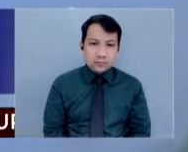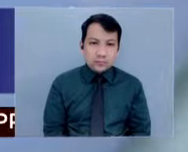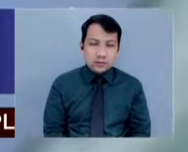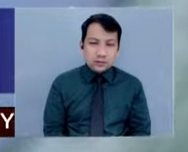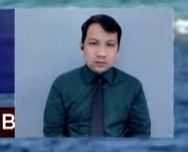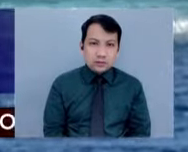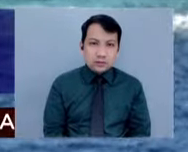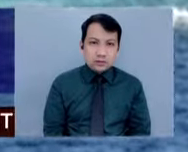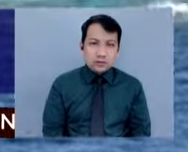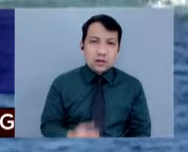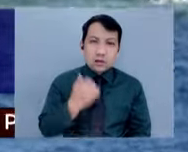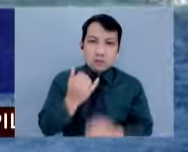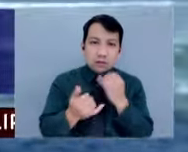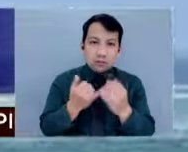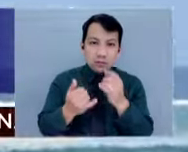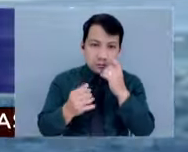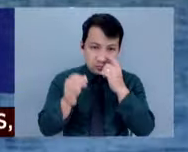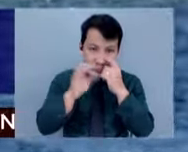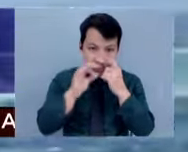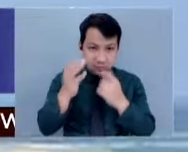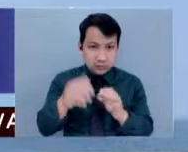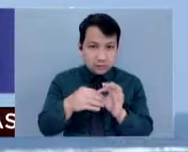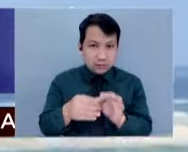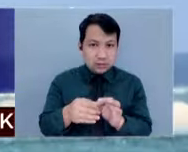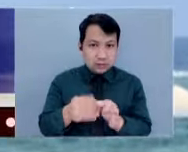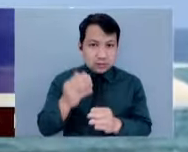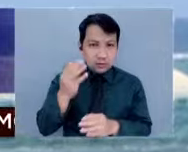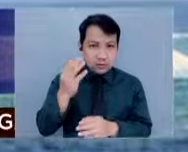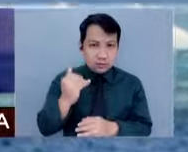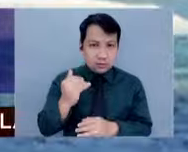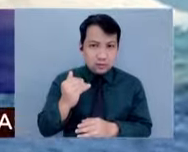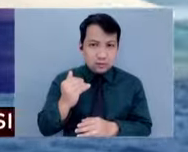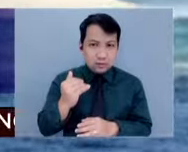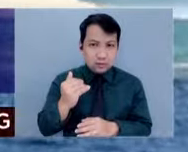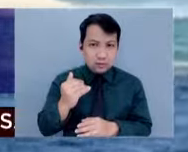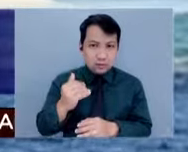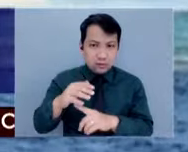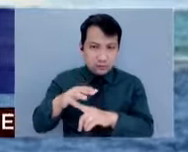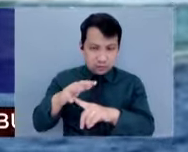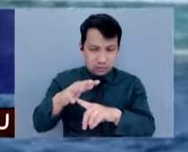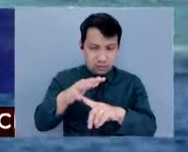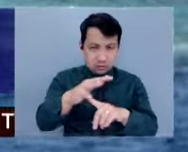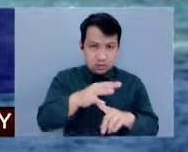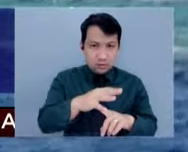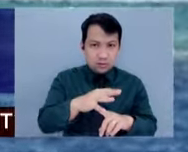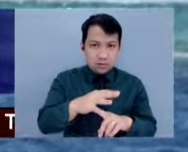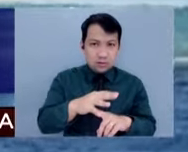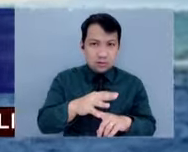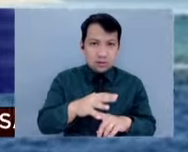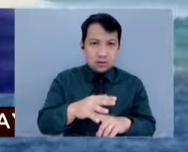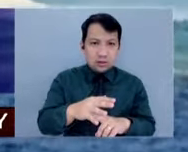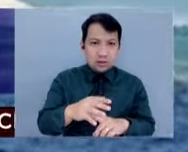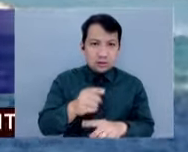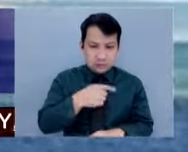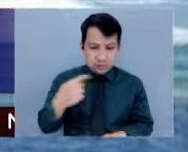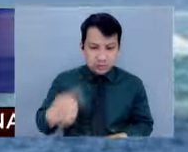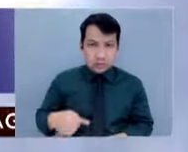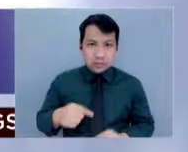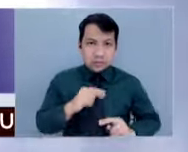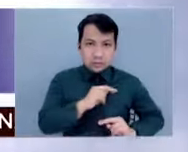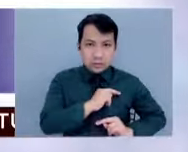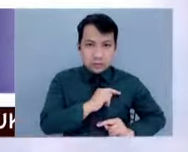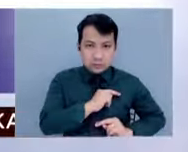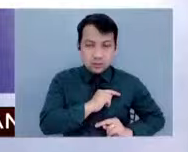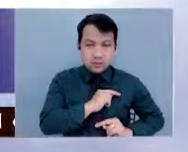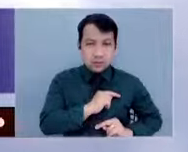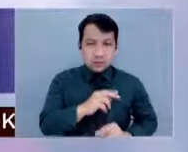Napapasigaw na lang ang mga Pilipinong marine biologist habang pinapahanginan ng helicopter ng Chinese Navy sa Sandy Key 3 o